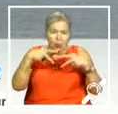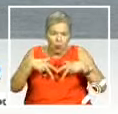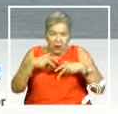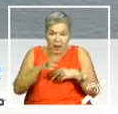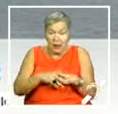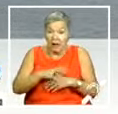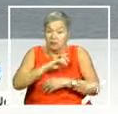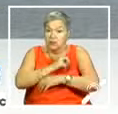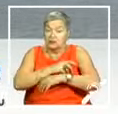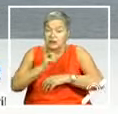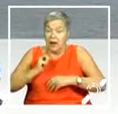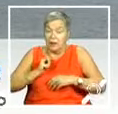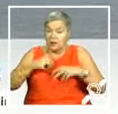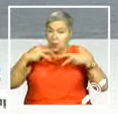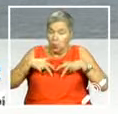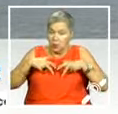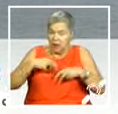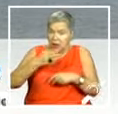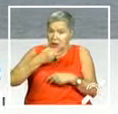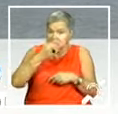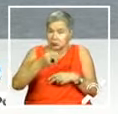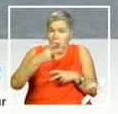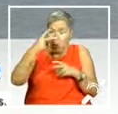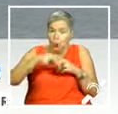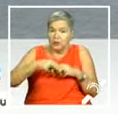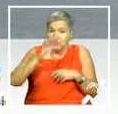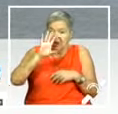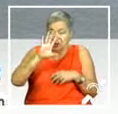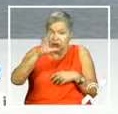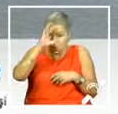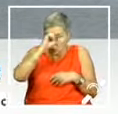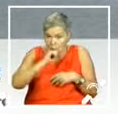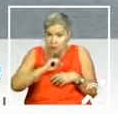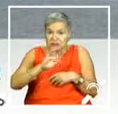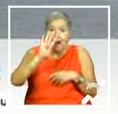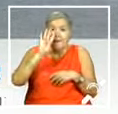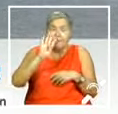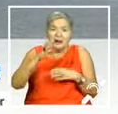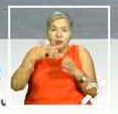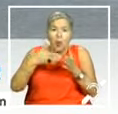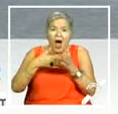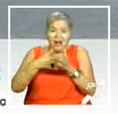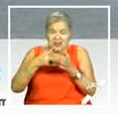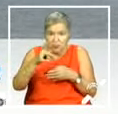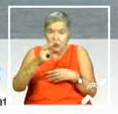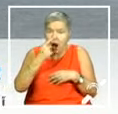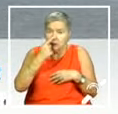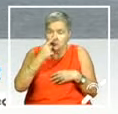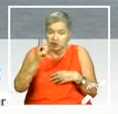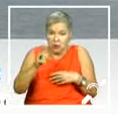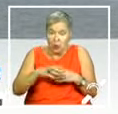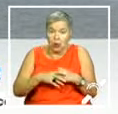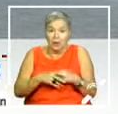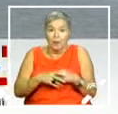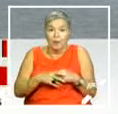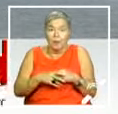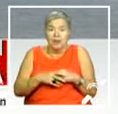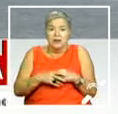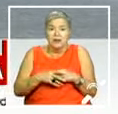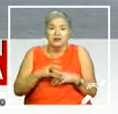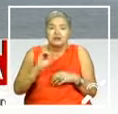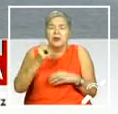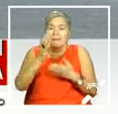Potrivit forțelor armate ucrainene, în ultimele 5 nopți au fost 4 astfel de atacuri. Iar un pic